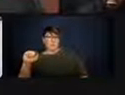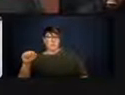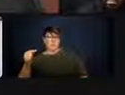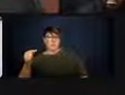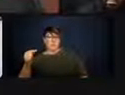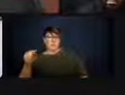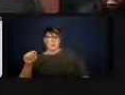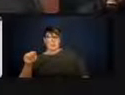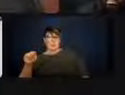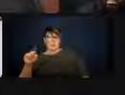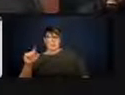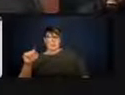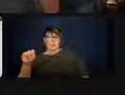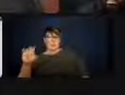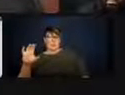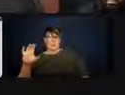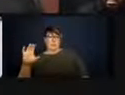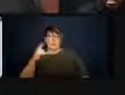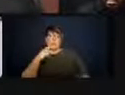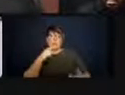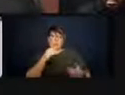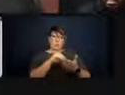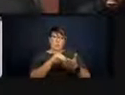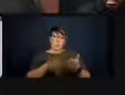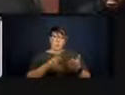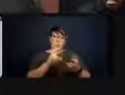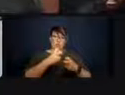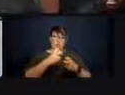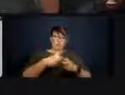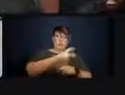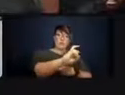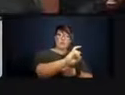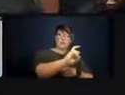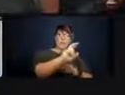بالنسبة للماجنت ولكن هناك أيضا